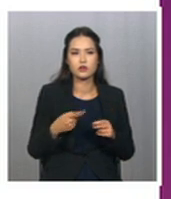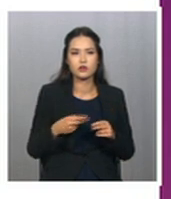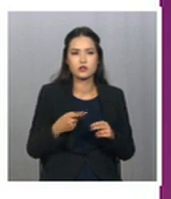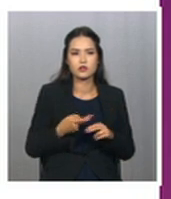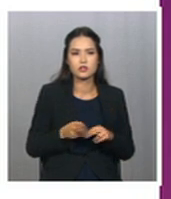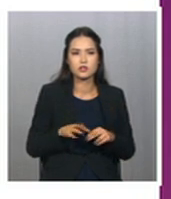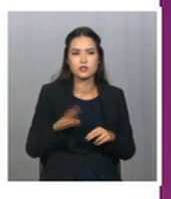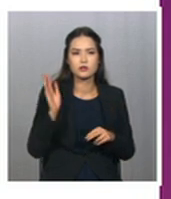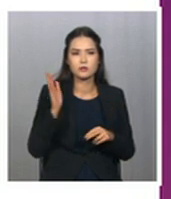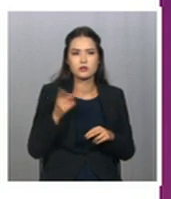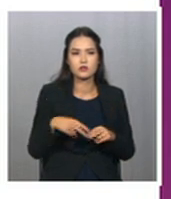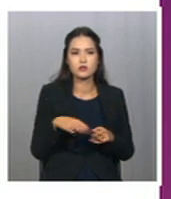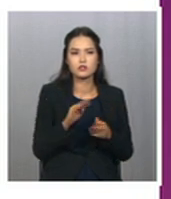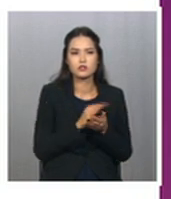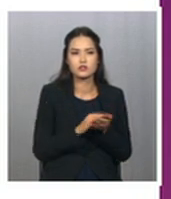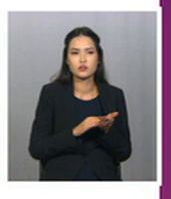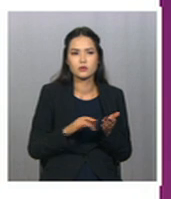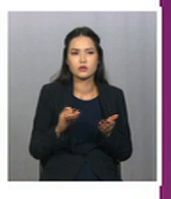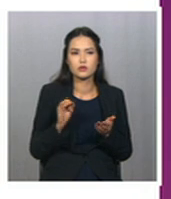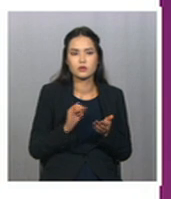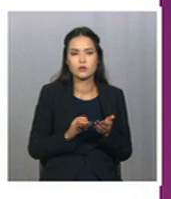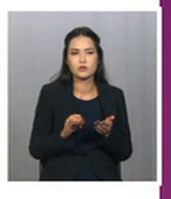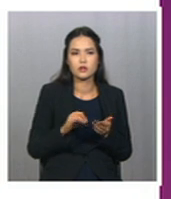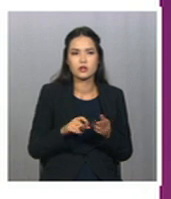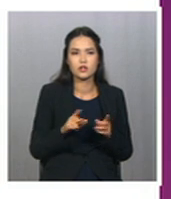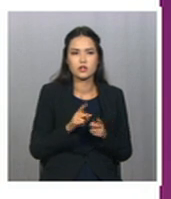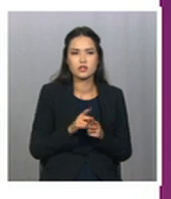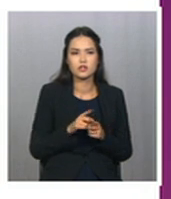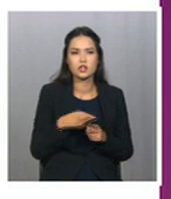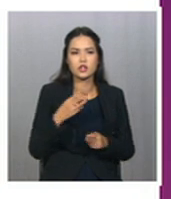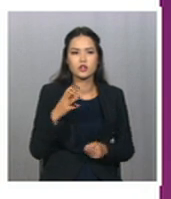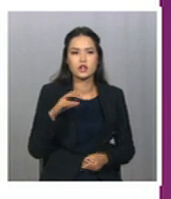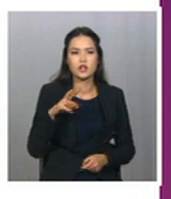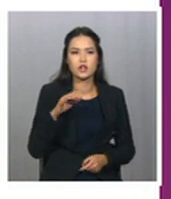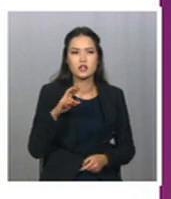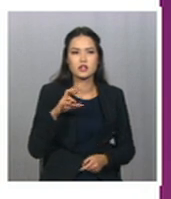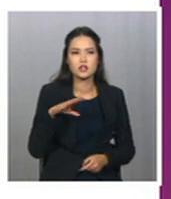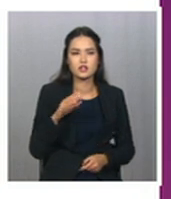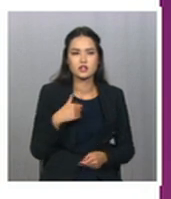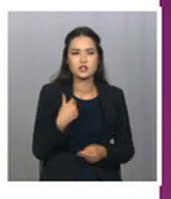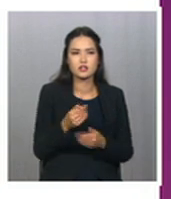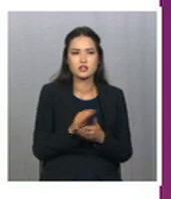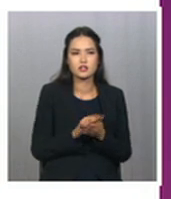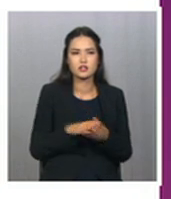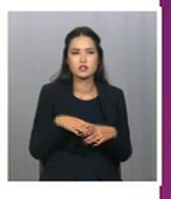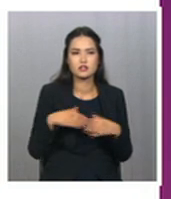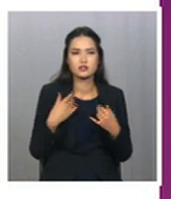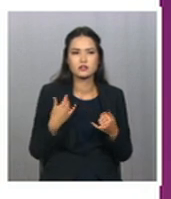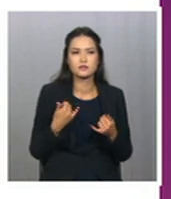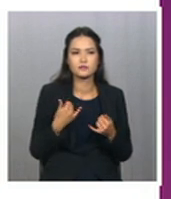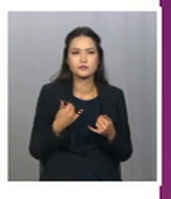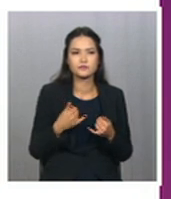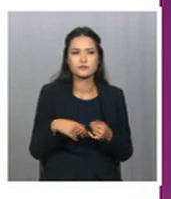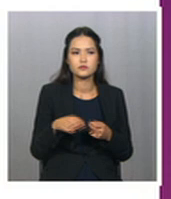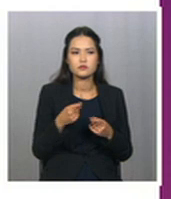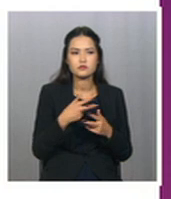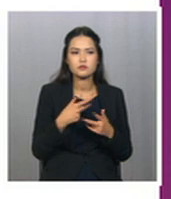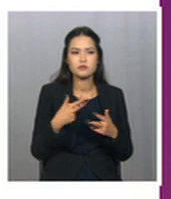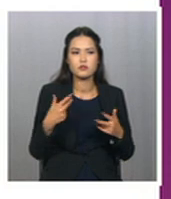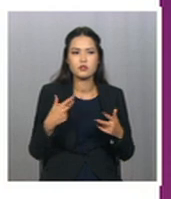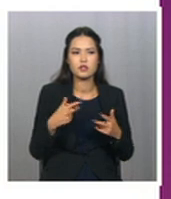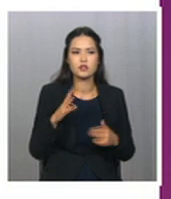оқиғалар шығарма оқиғасын қоюландырып, шиеленістіре түседі. Ал енді шығарманың шарықтау